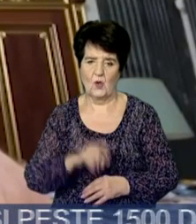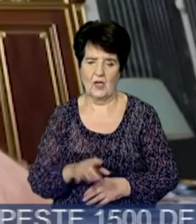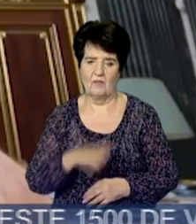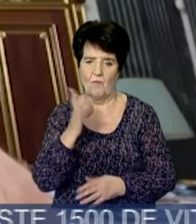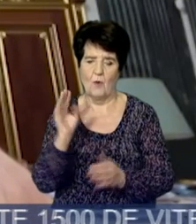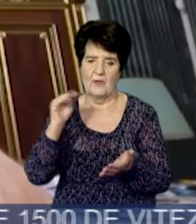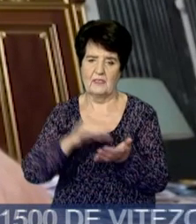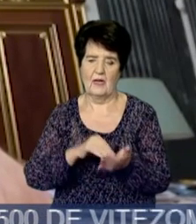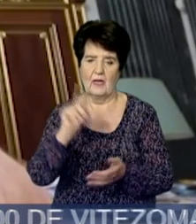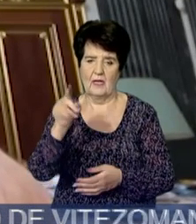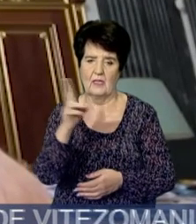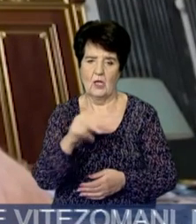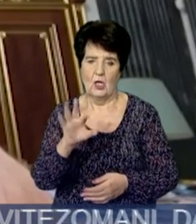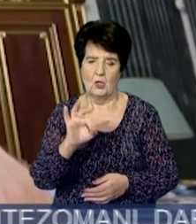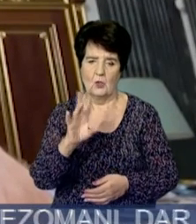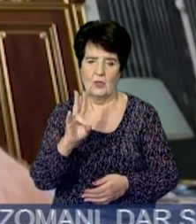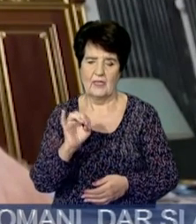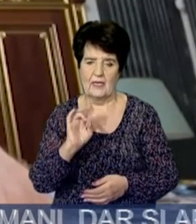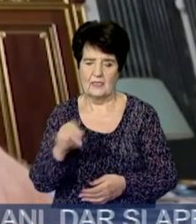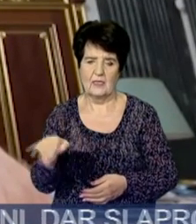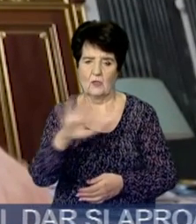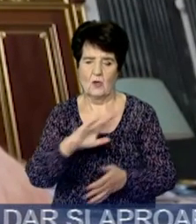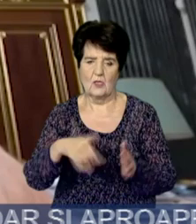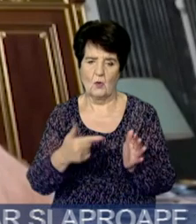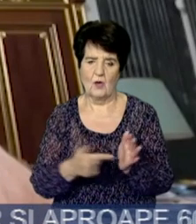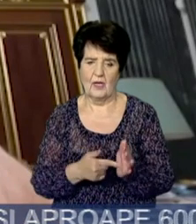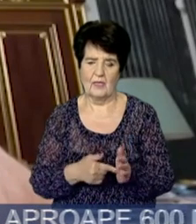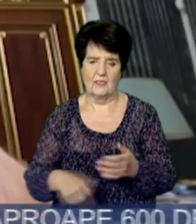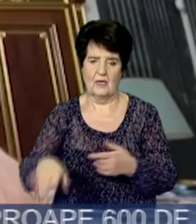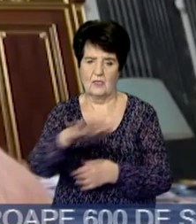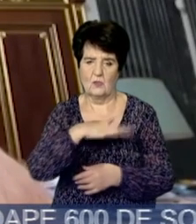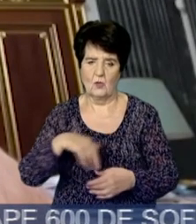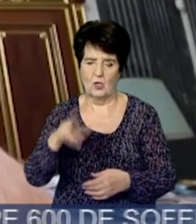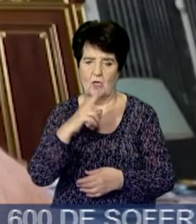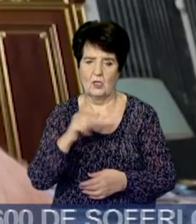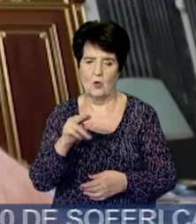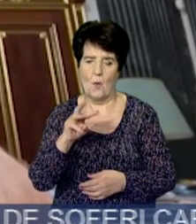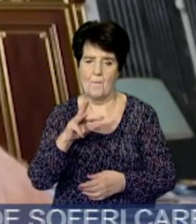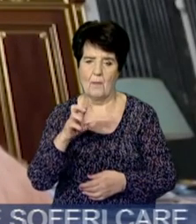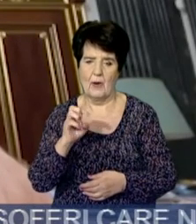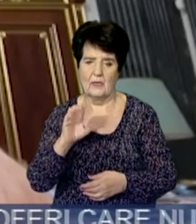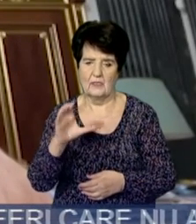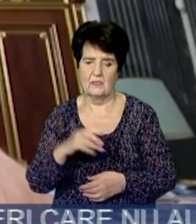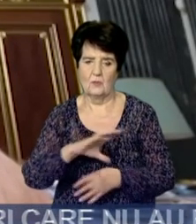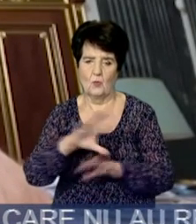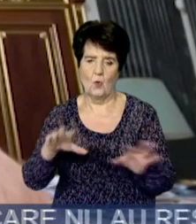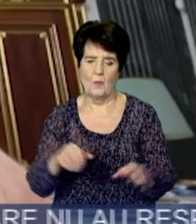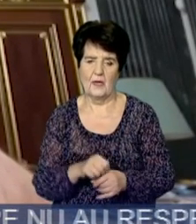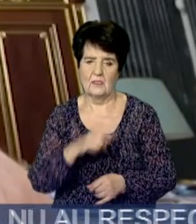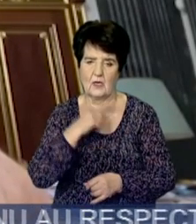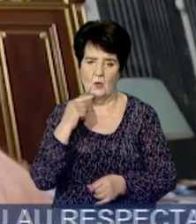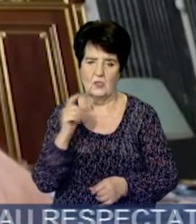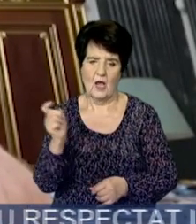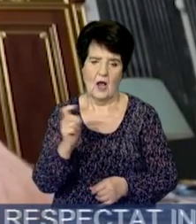vom instala în Donetsk, Horlovka, Mariupol, în toate orașele din zonele Donbas, Azov, în toate zonele sub ocupație rusă, în